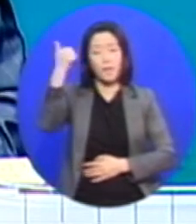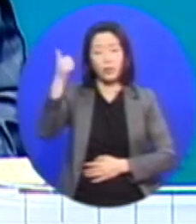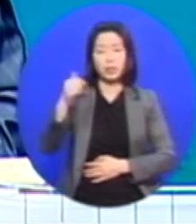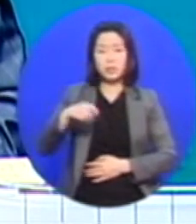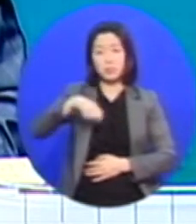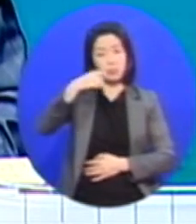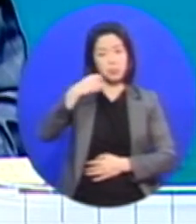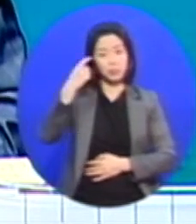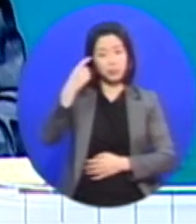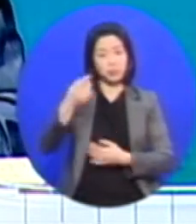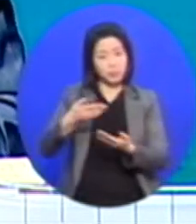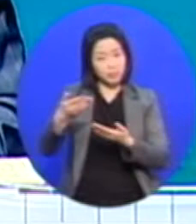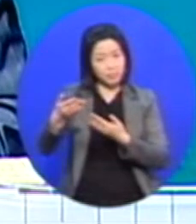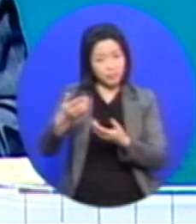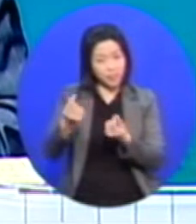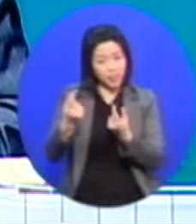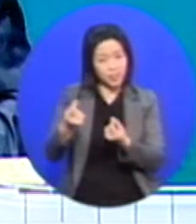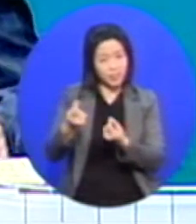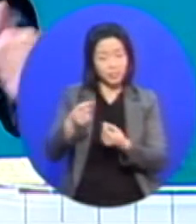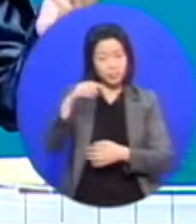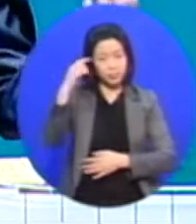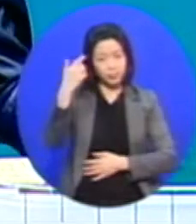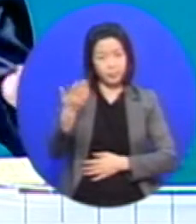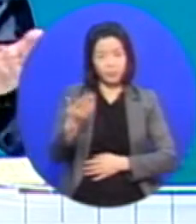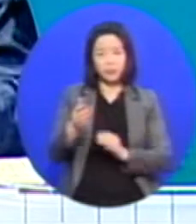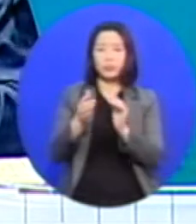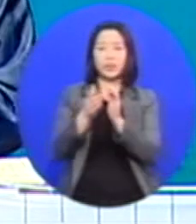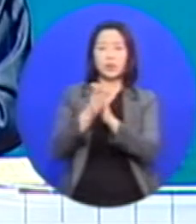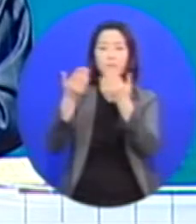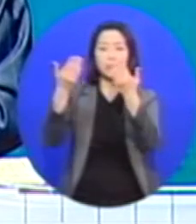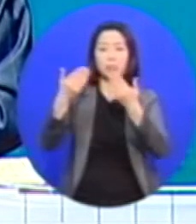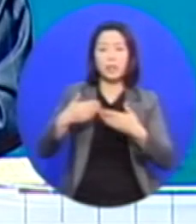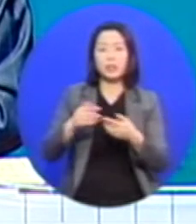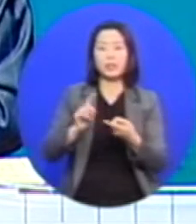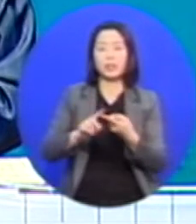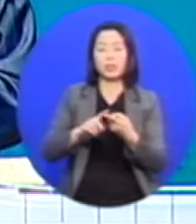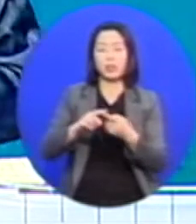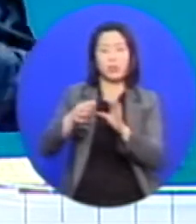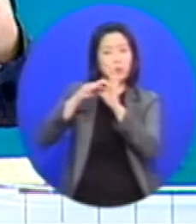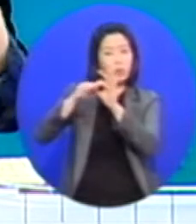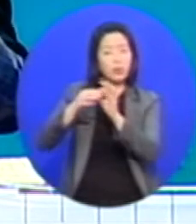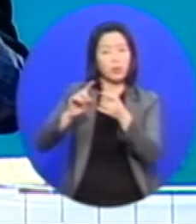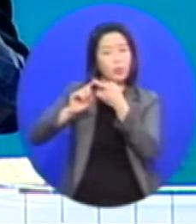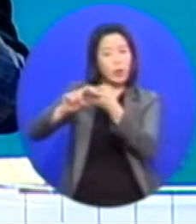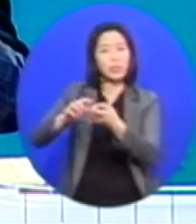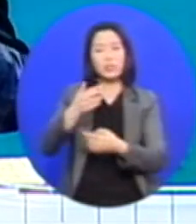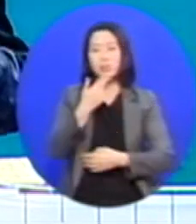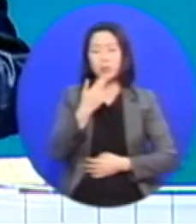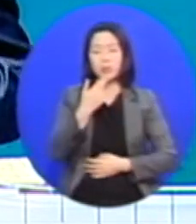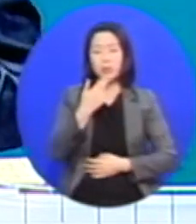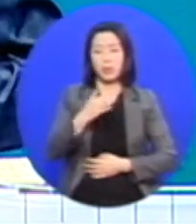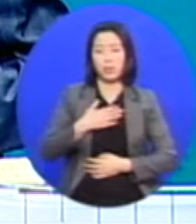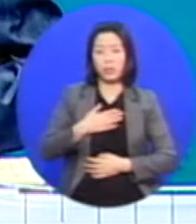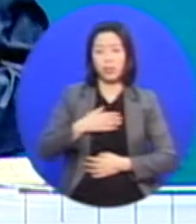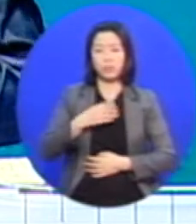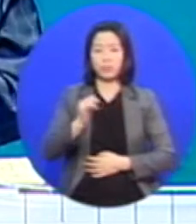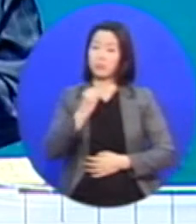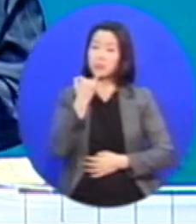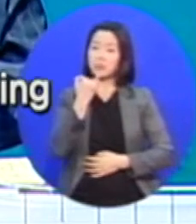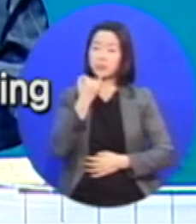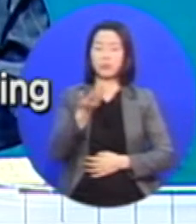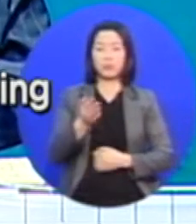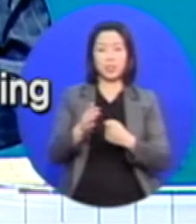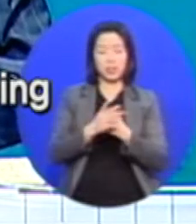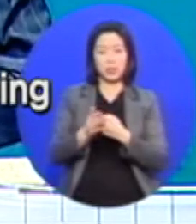하실까요 기도 받는 건 뭐 별 관심이 없습니다 나 멀쩡 하니까 그런데도 기도는